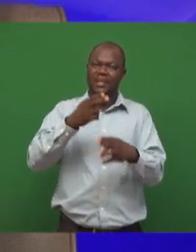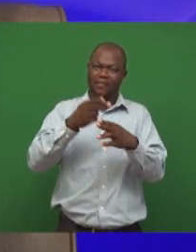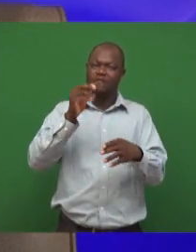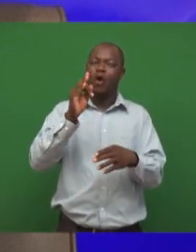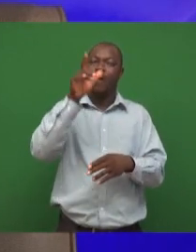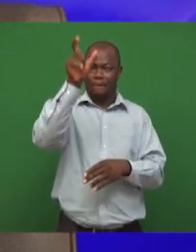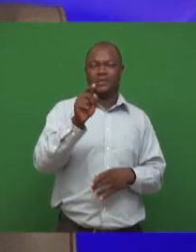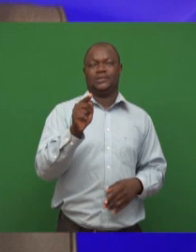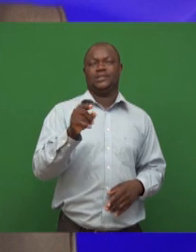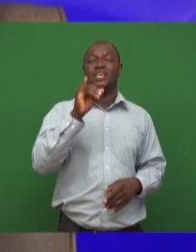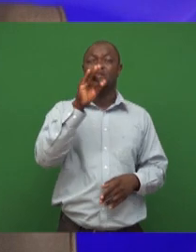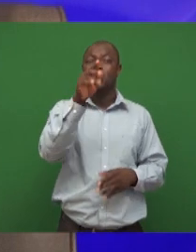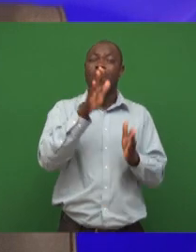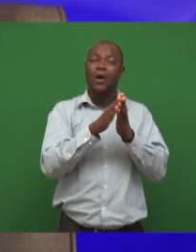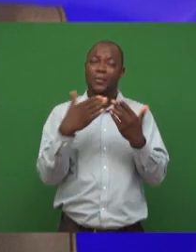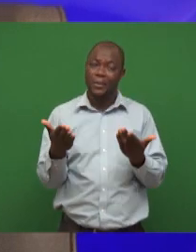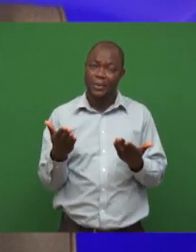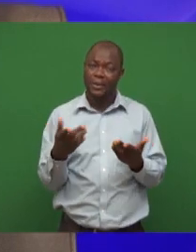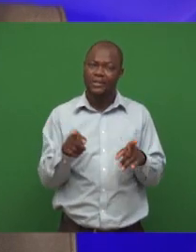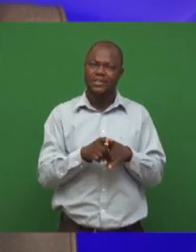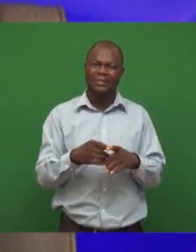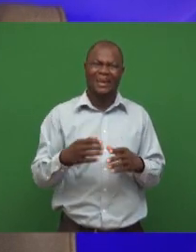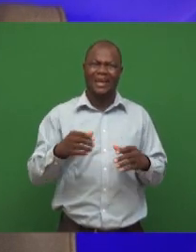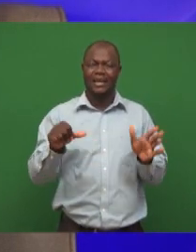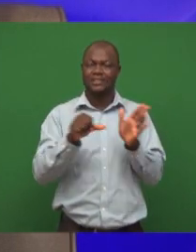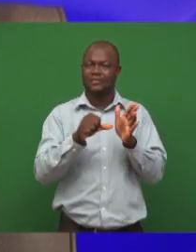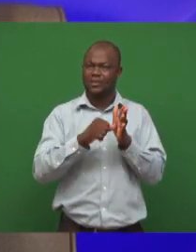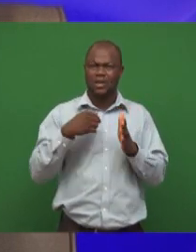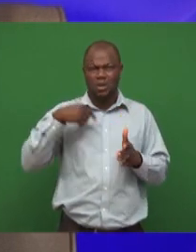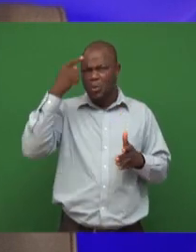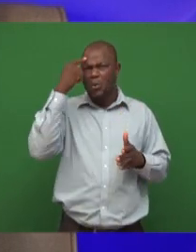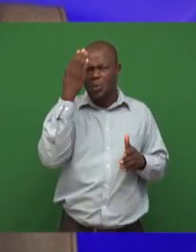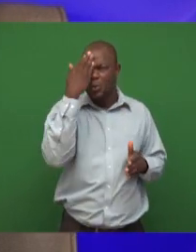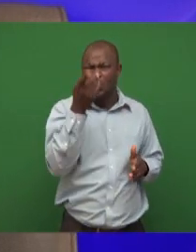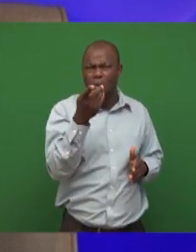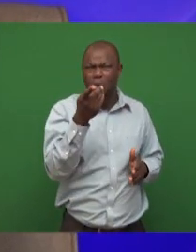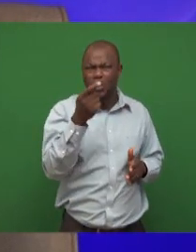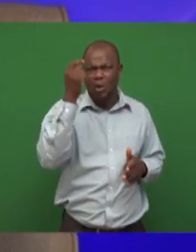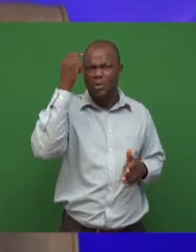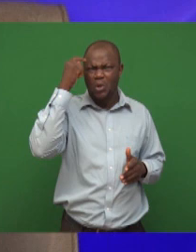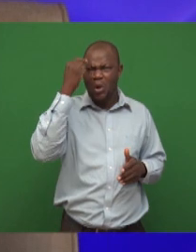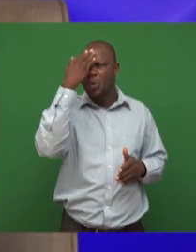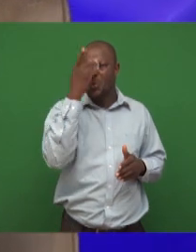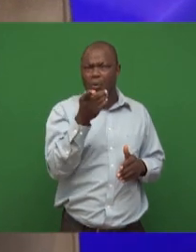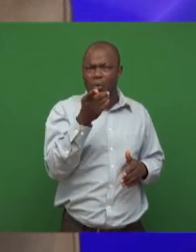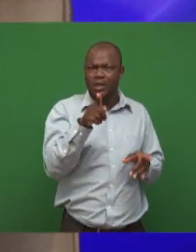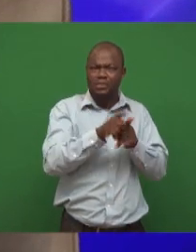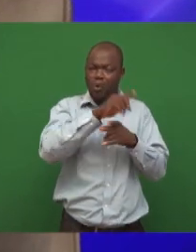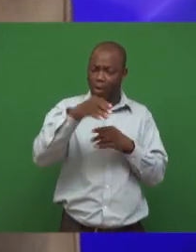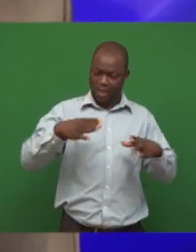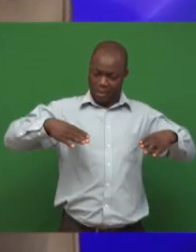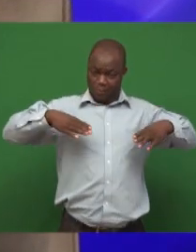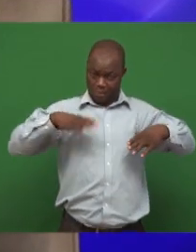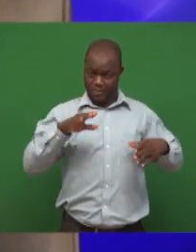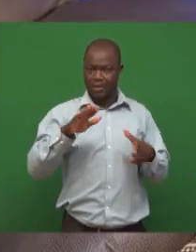usina gwaro iroro zvinoonesa kuti tizive kuti uri ani. Saka best certificate rakakosha nokuti ndiro rinotipa